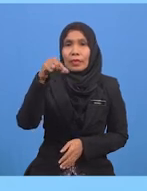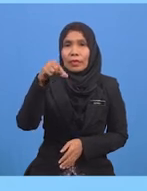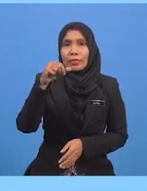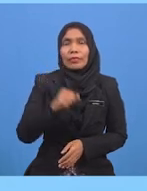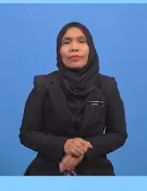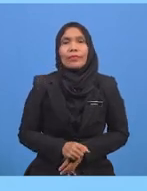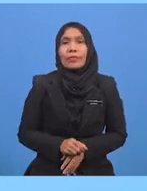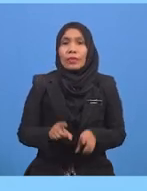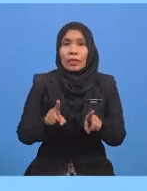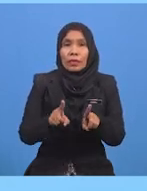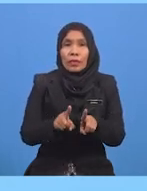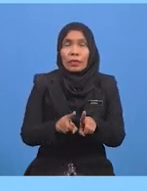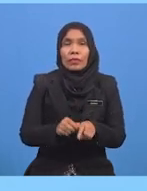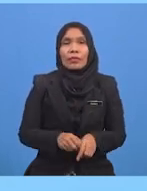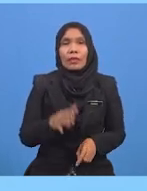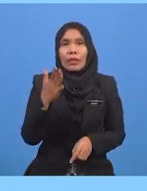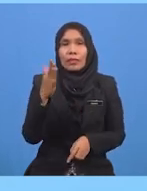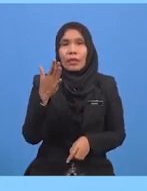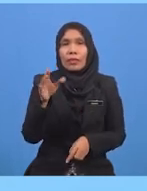dengan